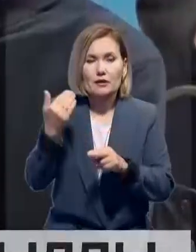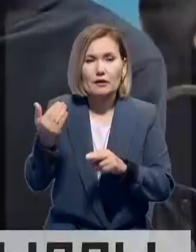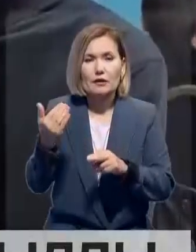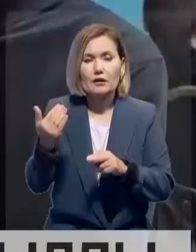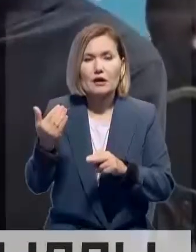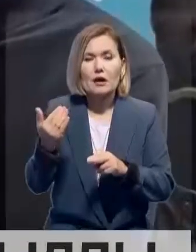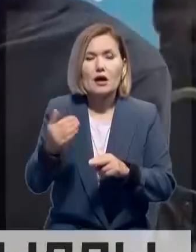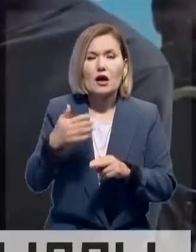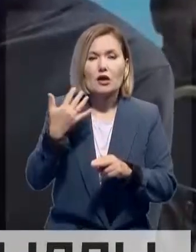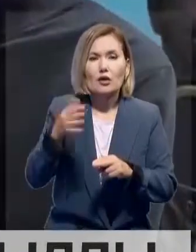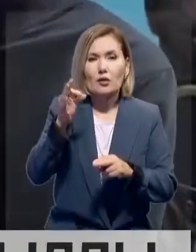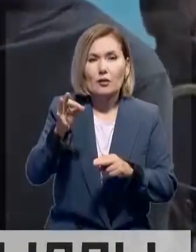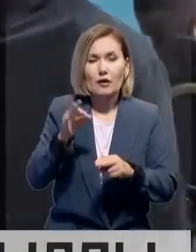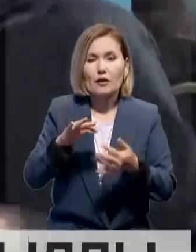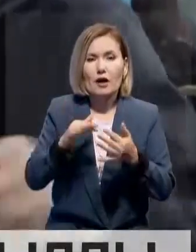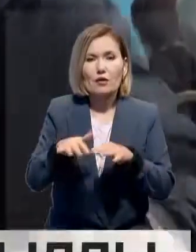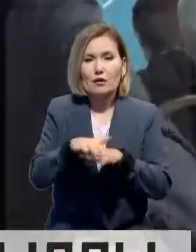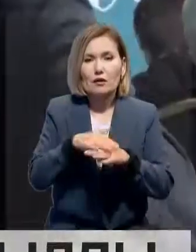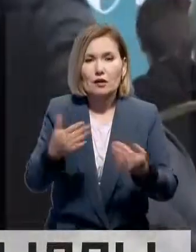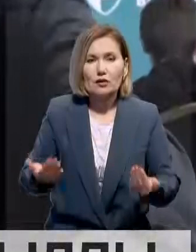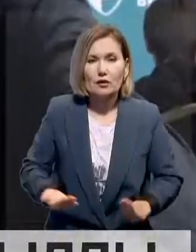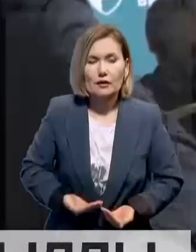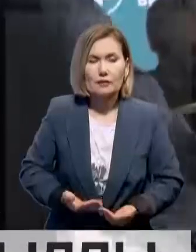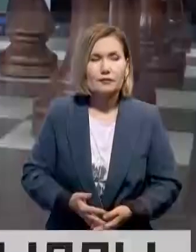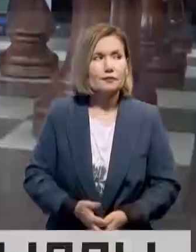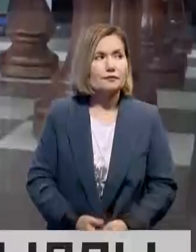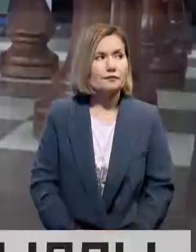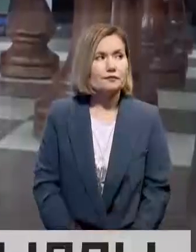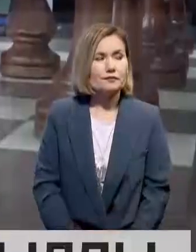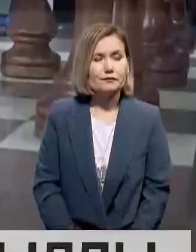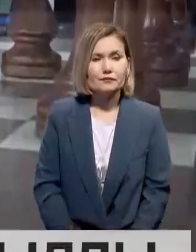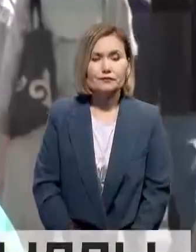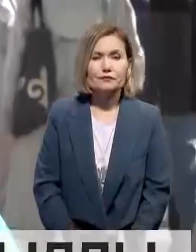айналысады, олардың жартысынан көбі ауылда тұрады.